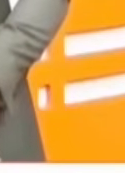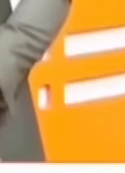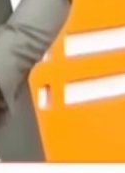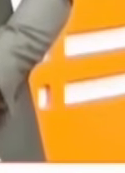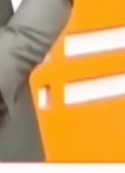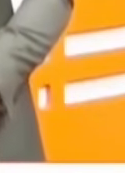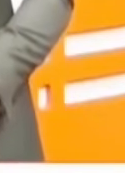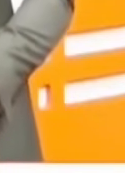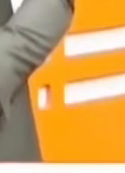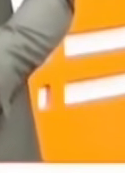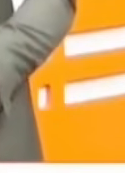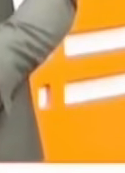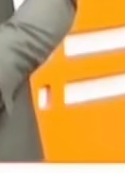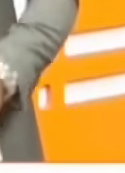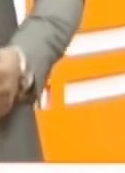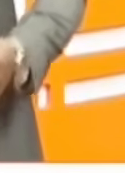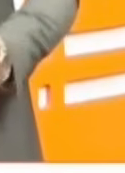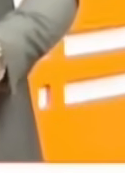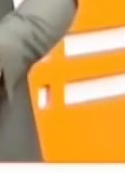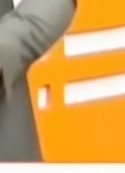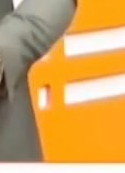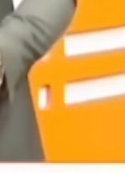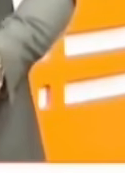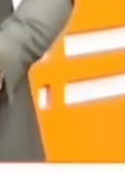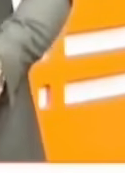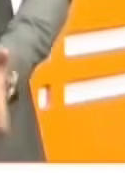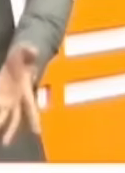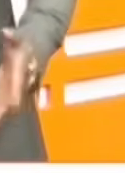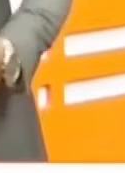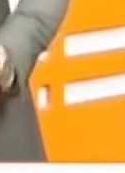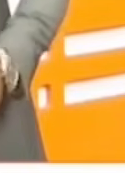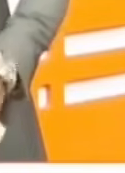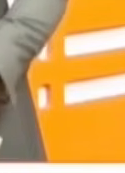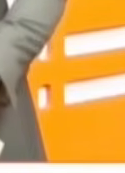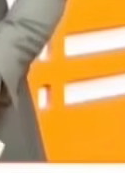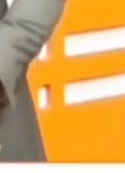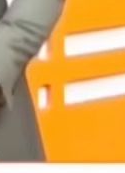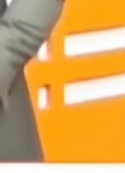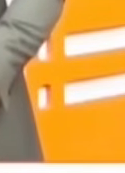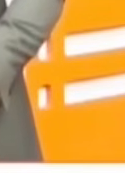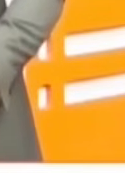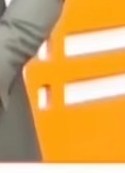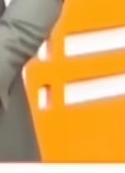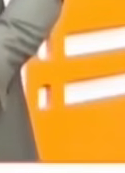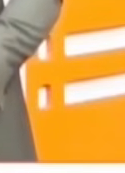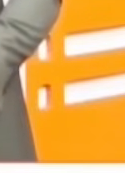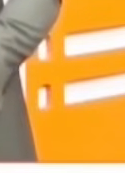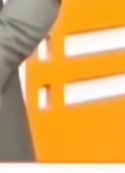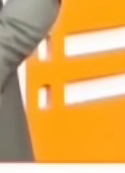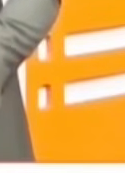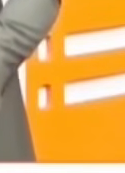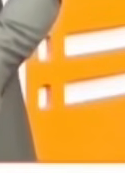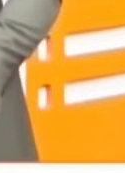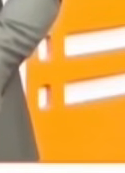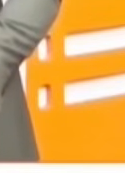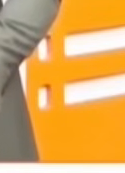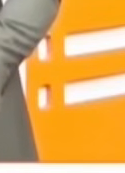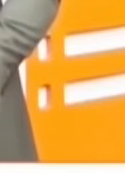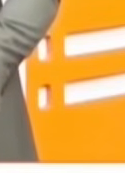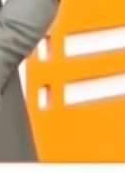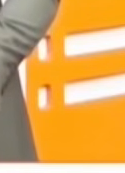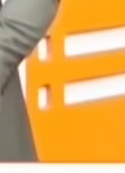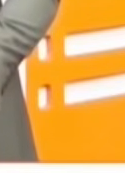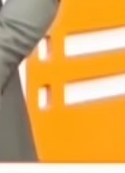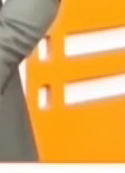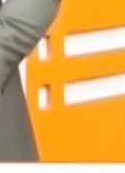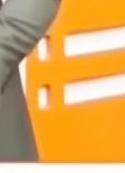wano kubukede TV1. Tutandikide kumpakaza sakafa Kagame kapa mwere si malunji renso ngabadawa kaba Uganda mpakazi naba esivira abawa